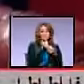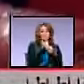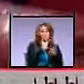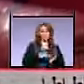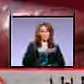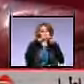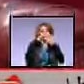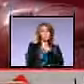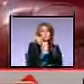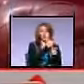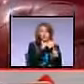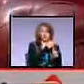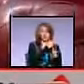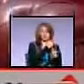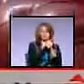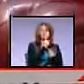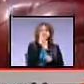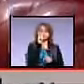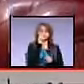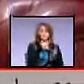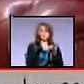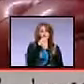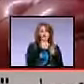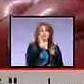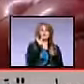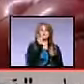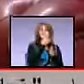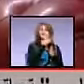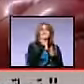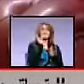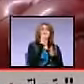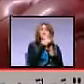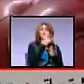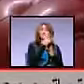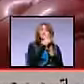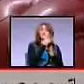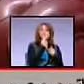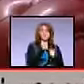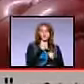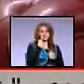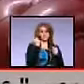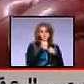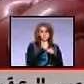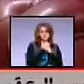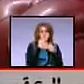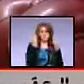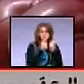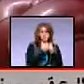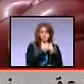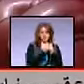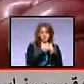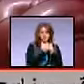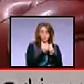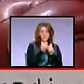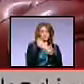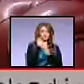اشتغلت مساعد مخرج. اول فيلم اشتغل فيه مساعد مخرج كان فيلم اسمه التحويلة، اخراج الاستاذ امالي بهناسي